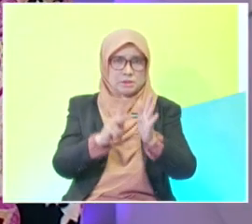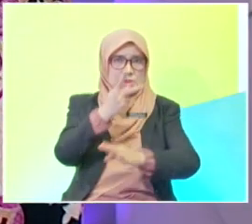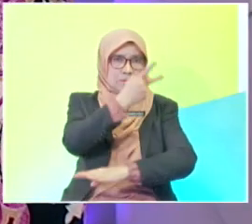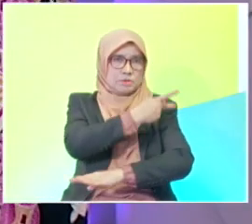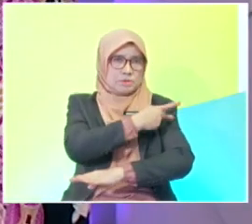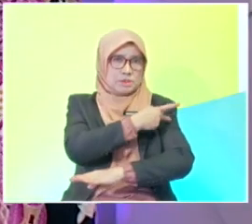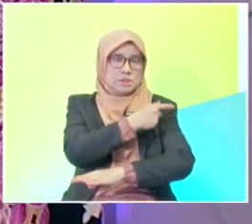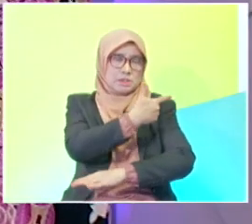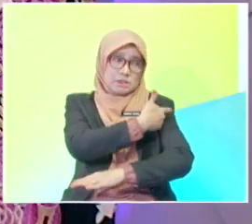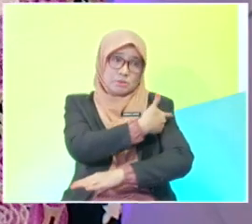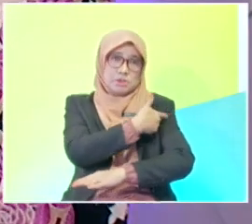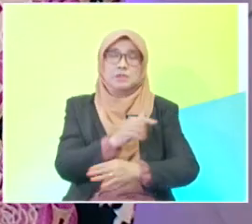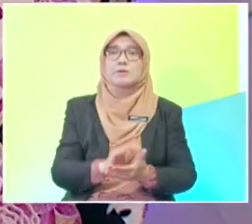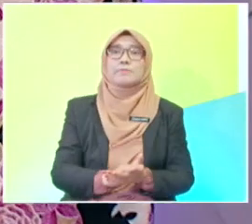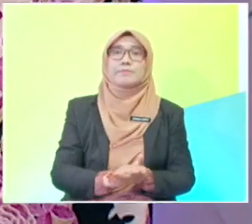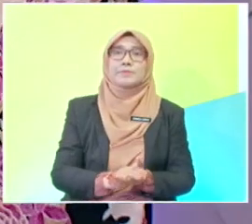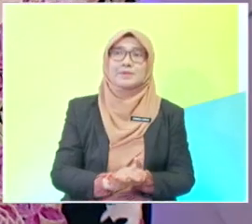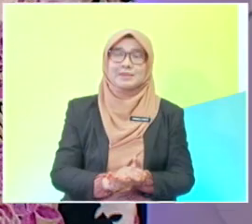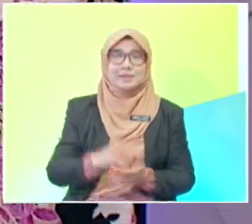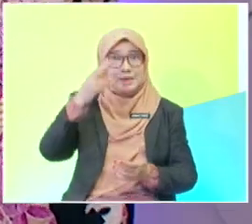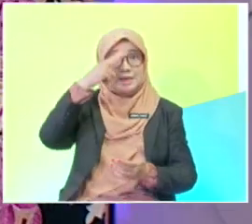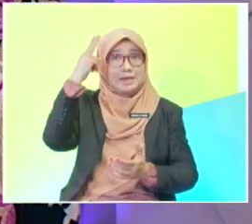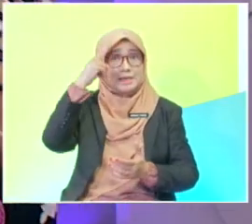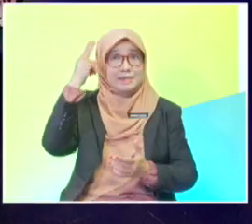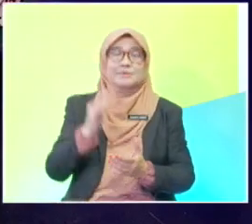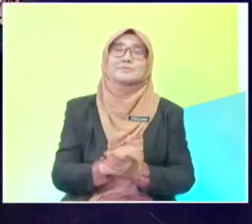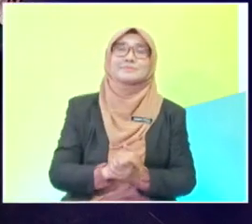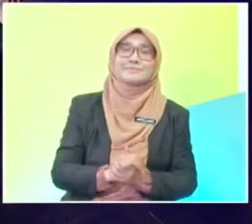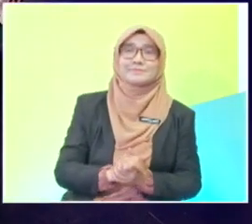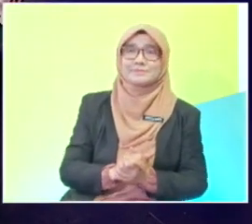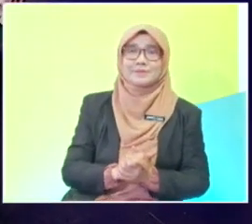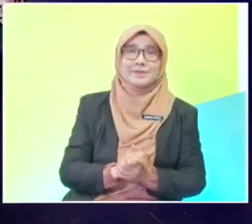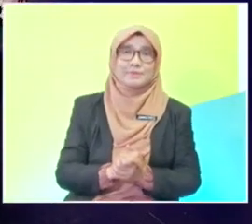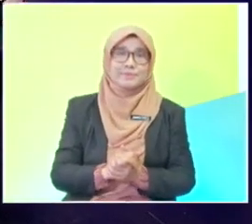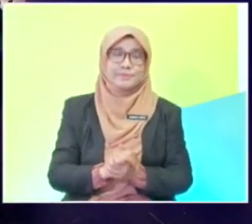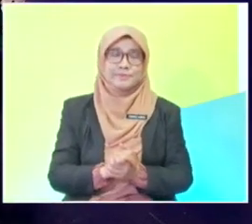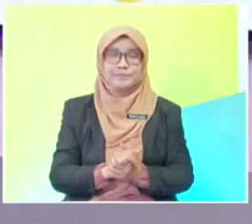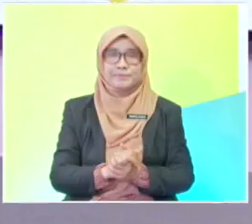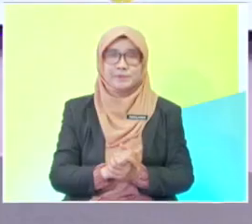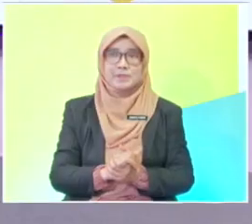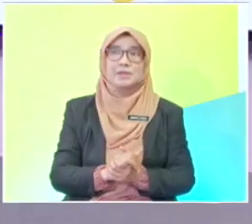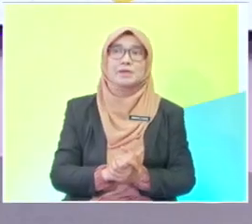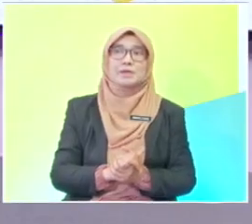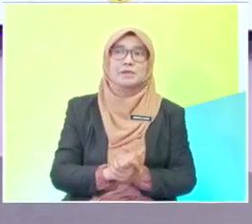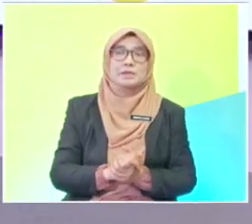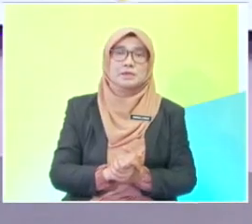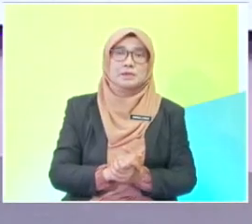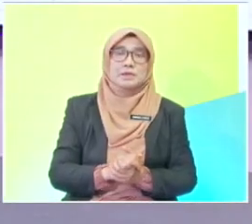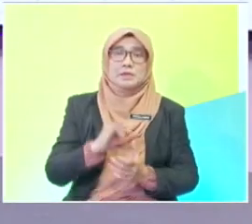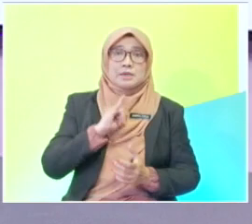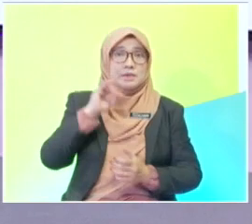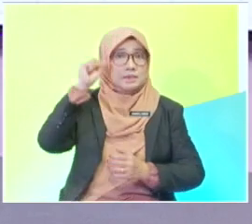biasa Hanif lakukan untuk menguatkan sistem keimunan, menentang penyakit ni. Cikgu, untuk saya sendiri, saya